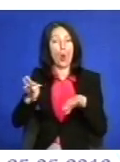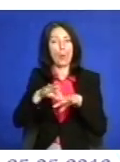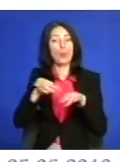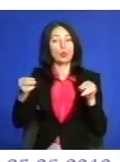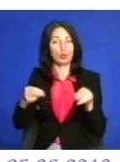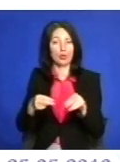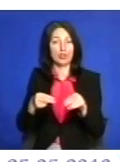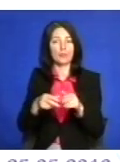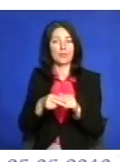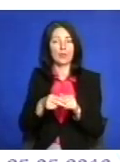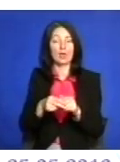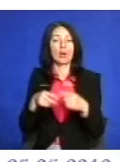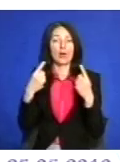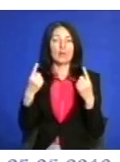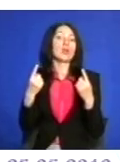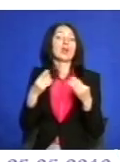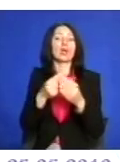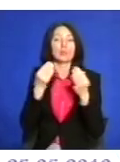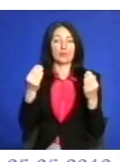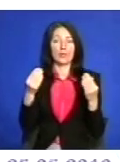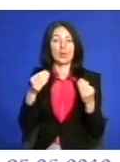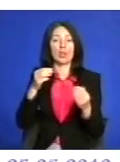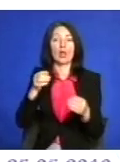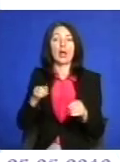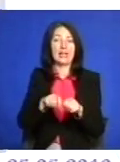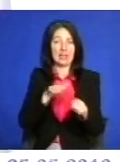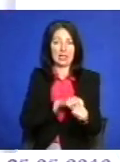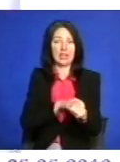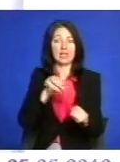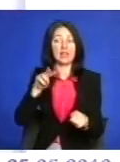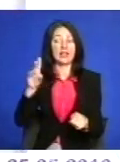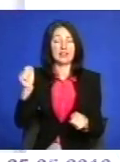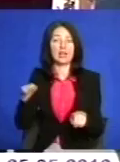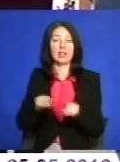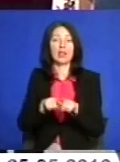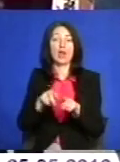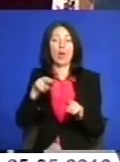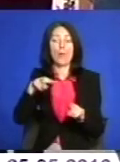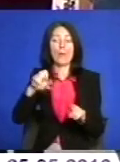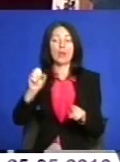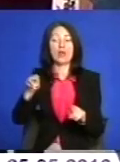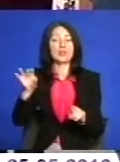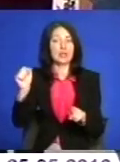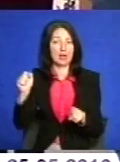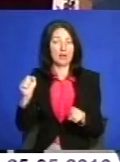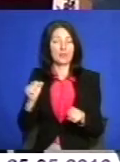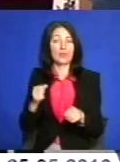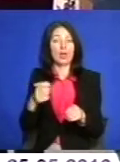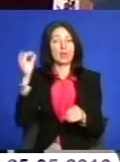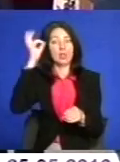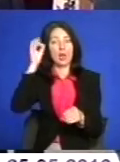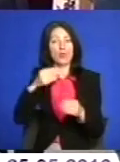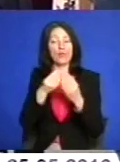великій експозиції творчого тандему – текстиль і пластика. Справді їх подружній діалог. Нагадаємо, що виставку